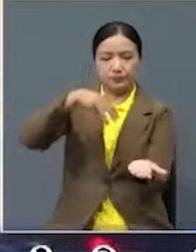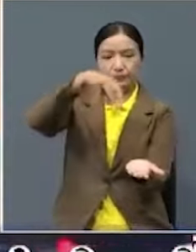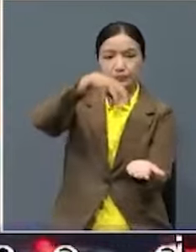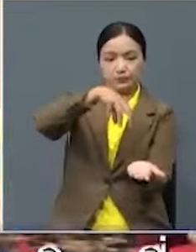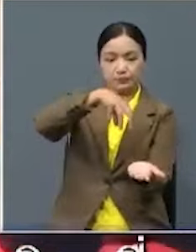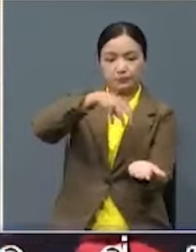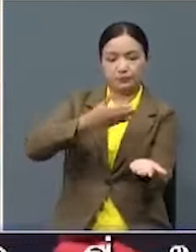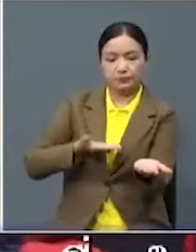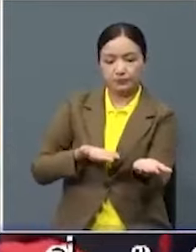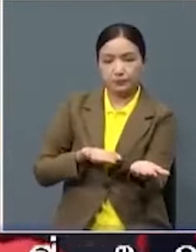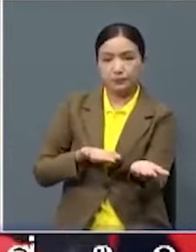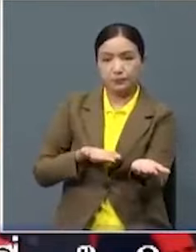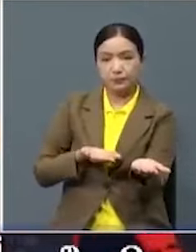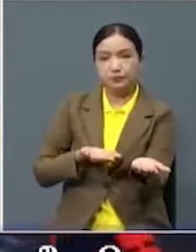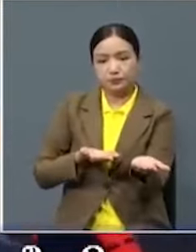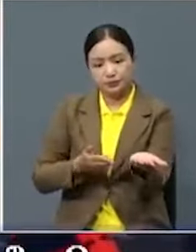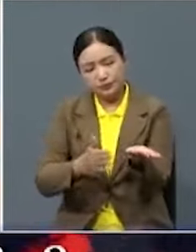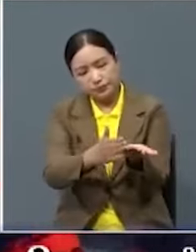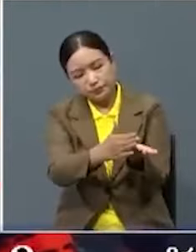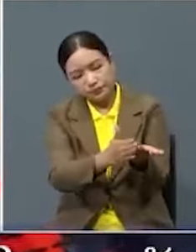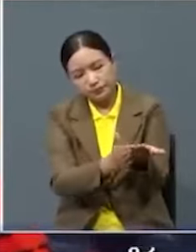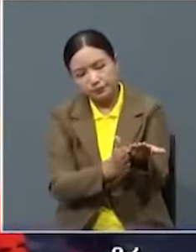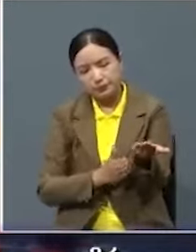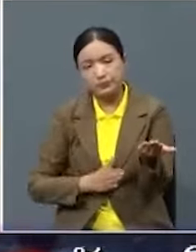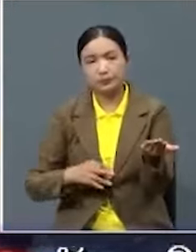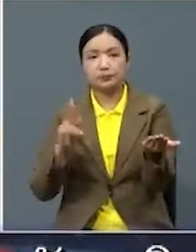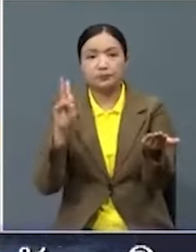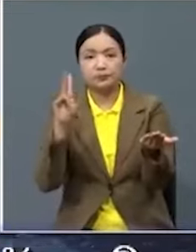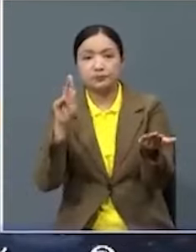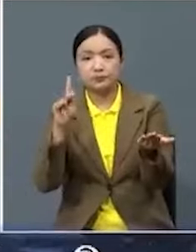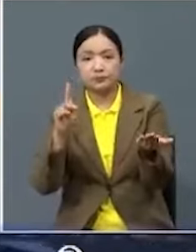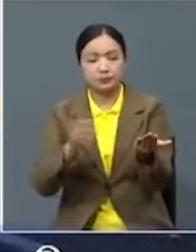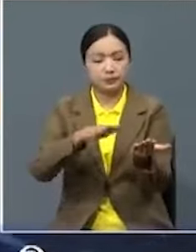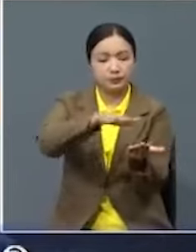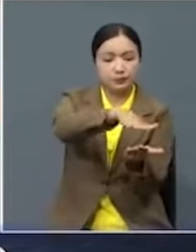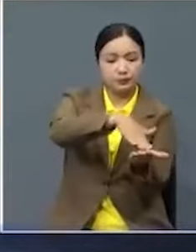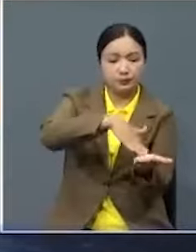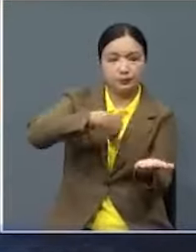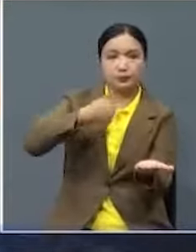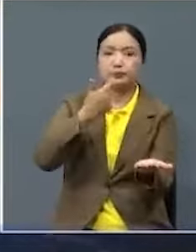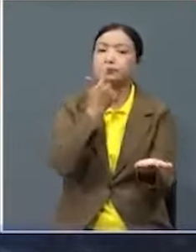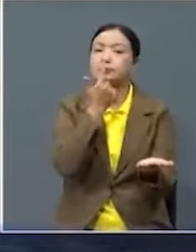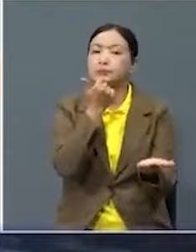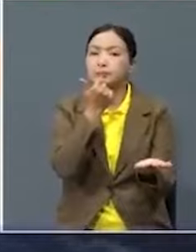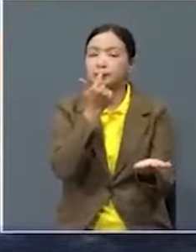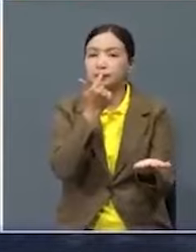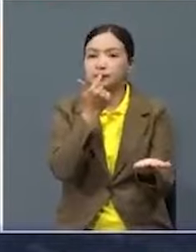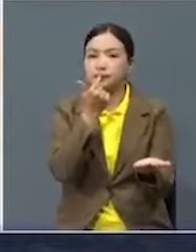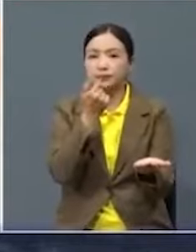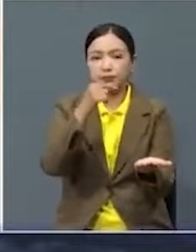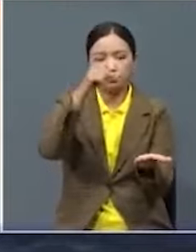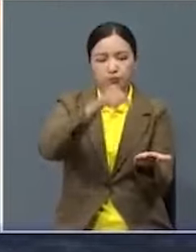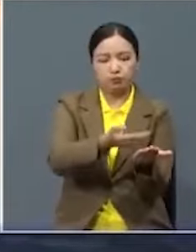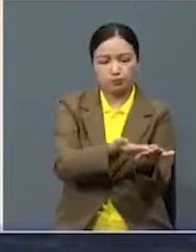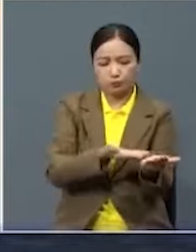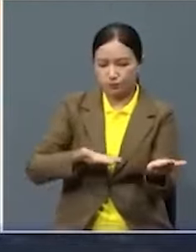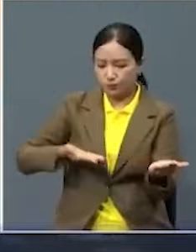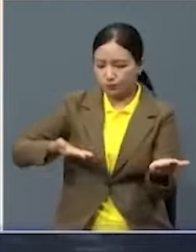ลำเรือภายนอกทาเป็นสีเขียวท้องเรือภายในทาสีแดงตัวเรือมีความย